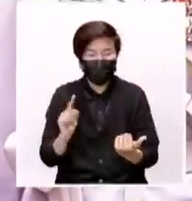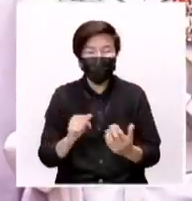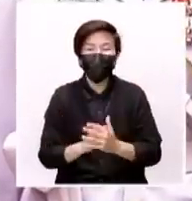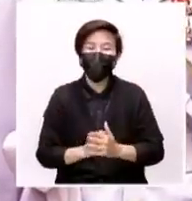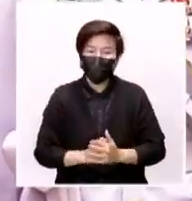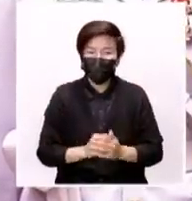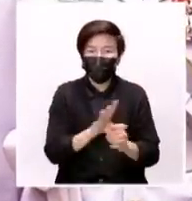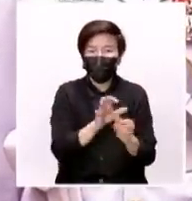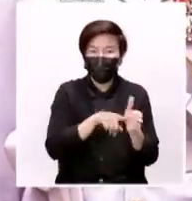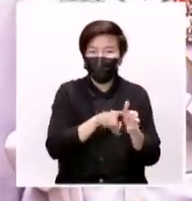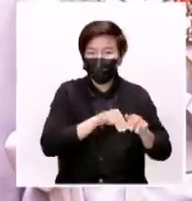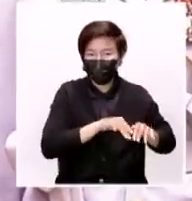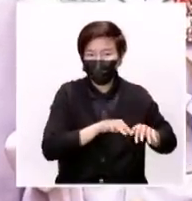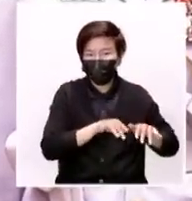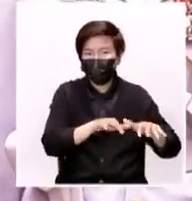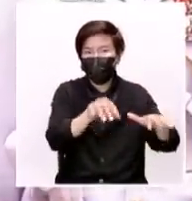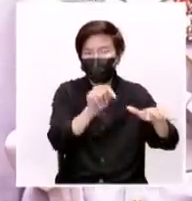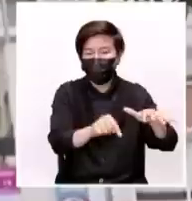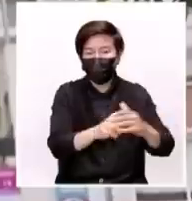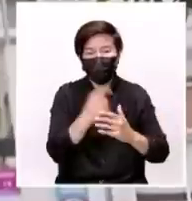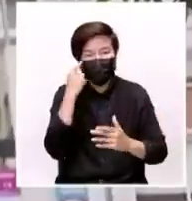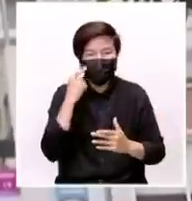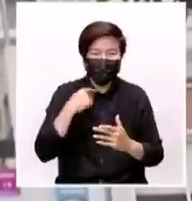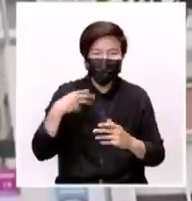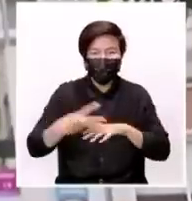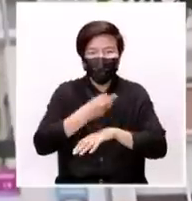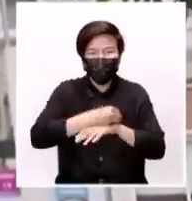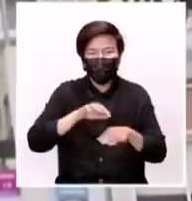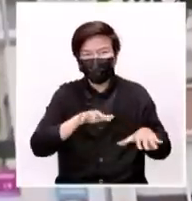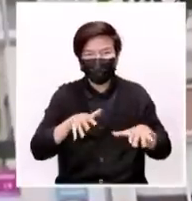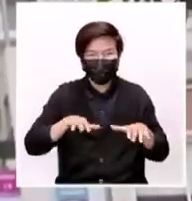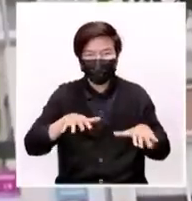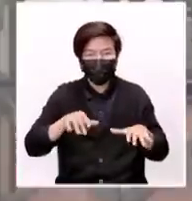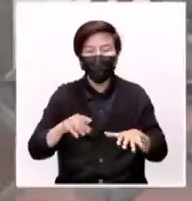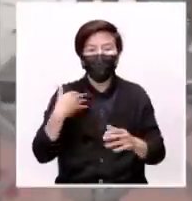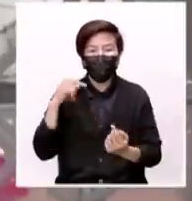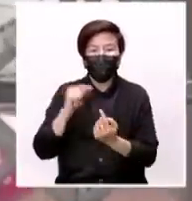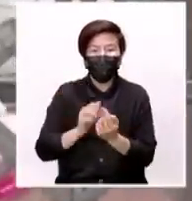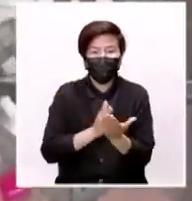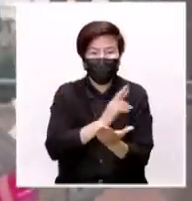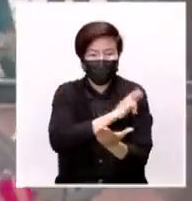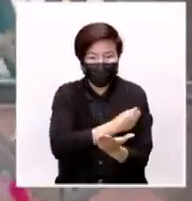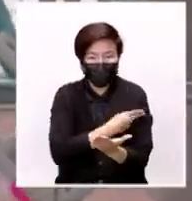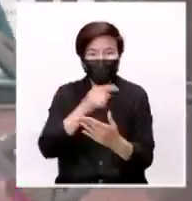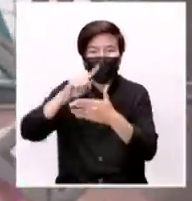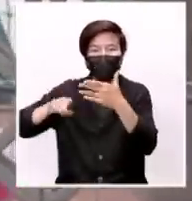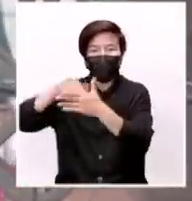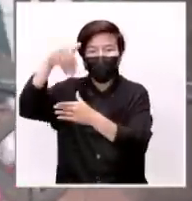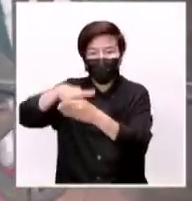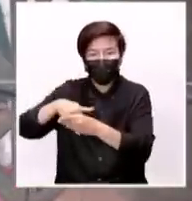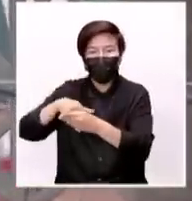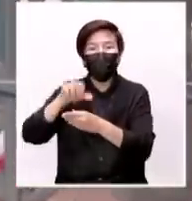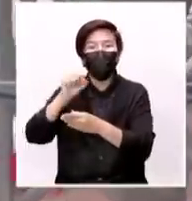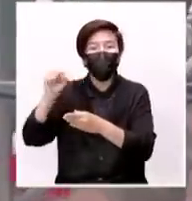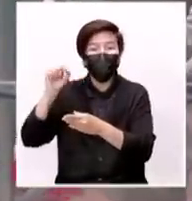ที่ไวรัสจะแพร่ระบาดไปทั่วประเทศแล้วมันก็จะสั่นคลอนความมั่นคงทางการเมืองสาธารณสุขแล้วก็การเลือกตั้งสมาชิกรัฐสภ